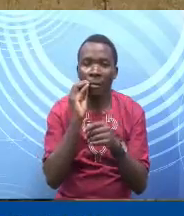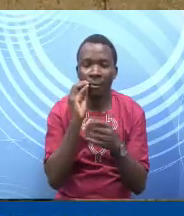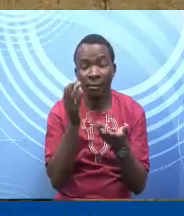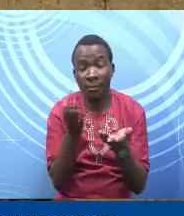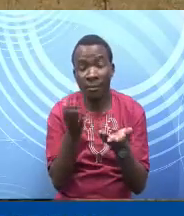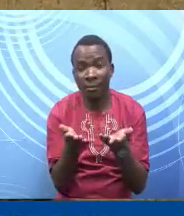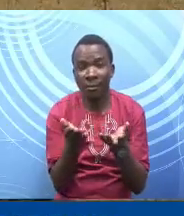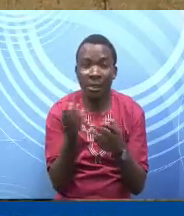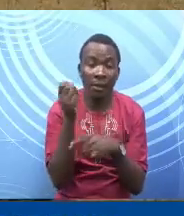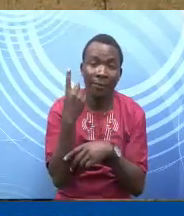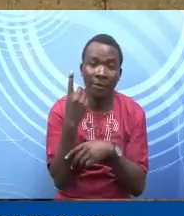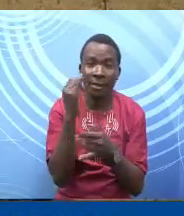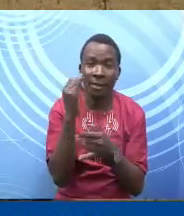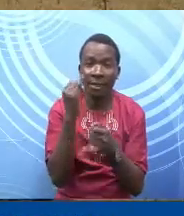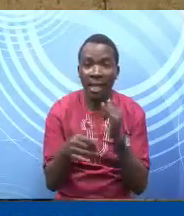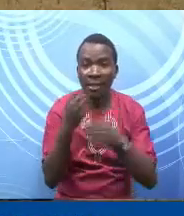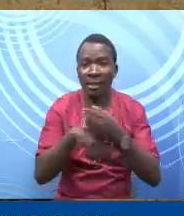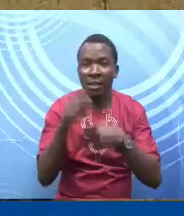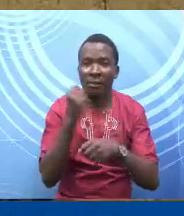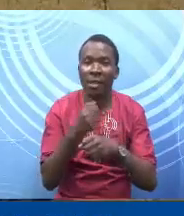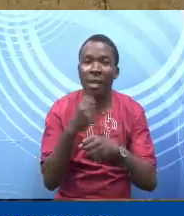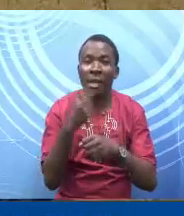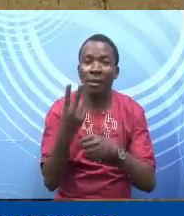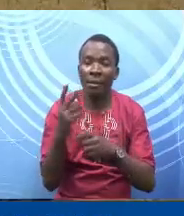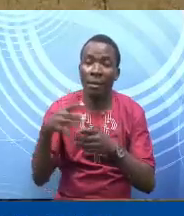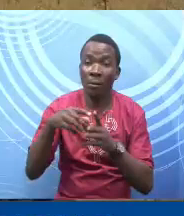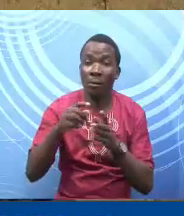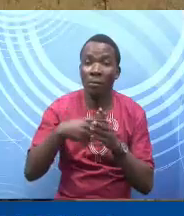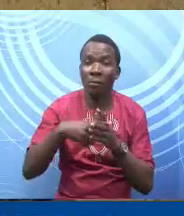mbese reka numve maze imyaka ibiri ntagera no hanze